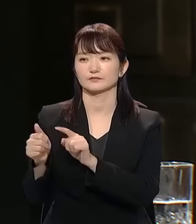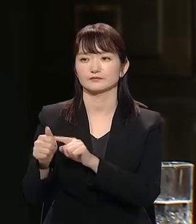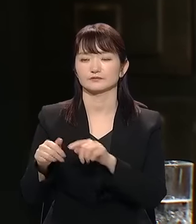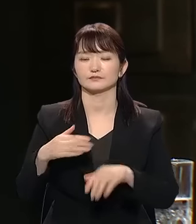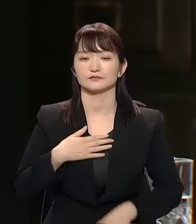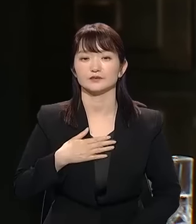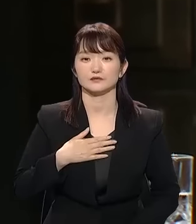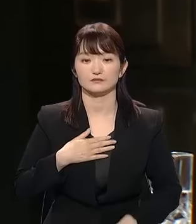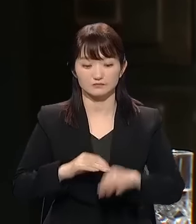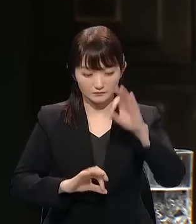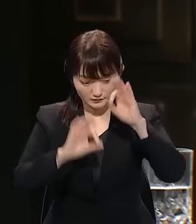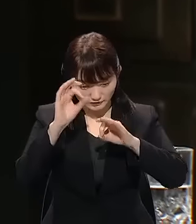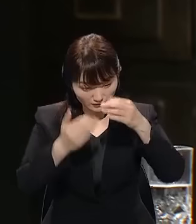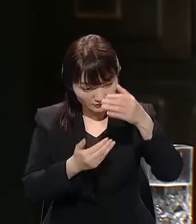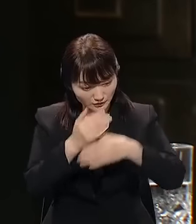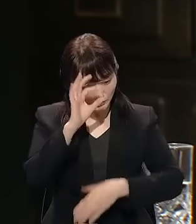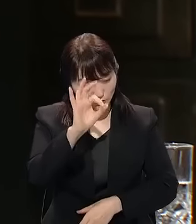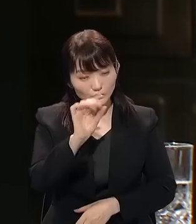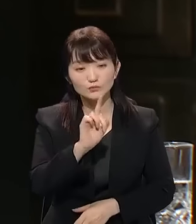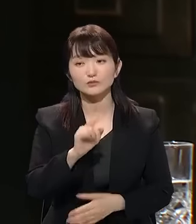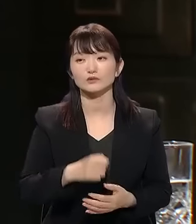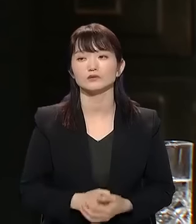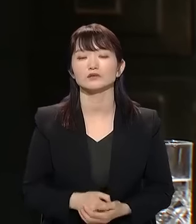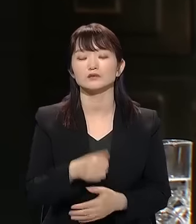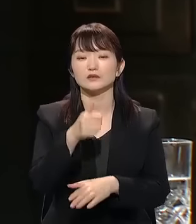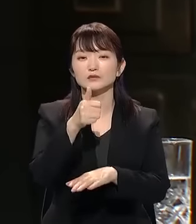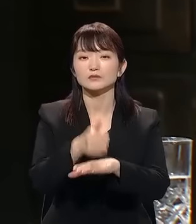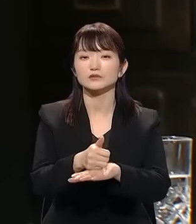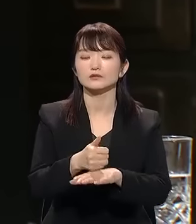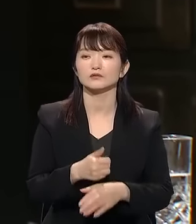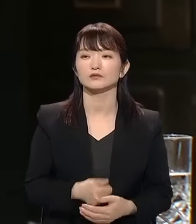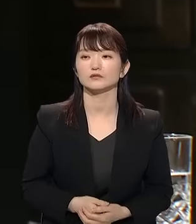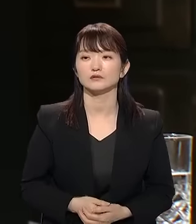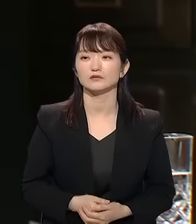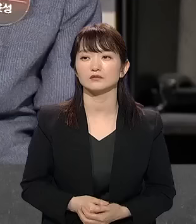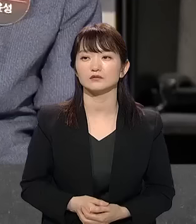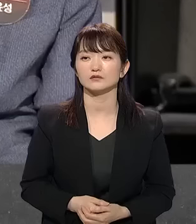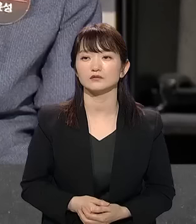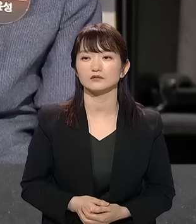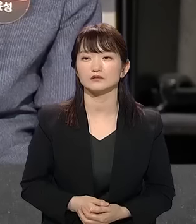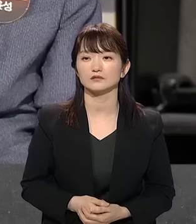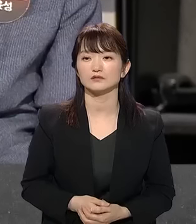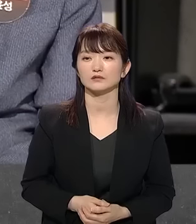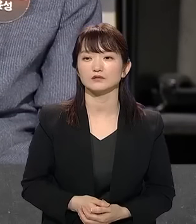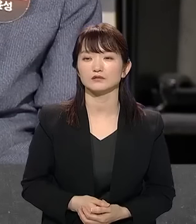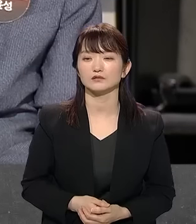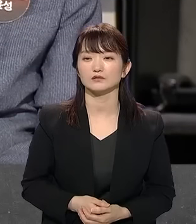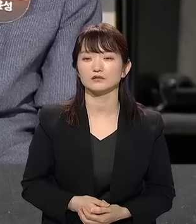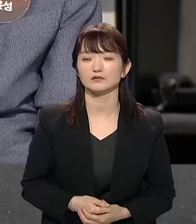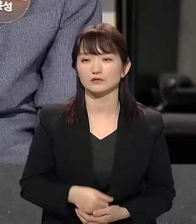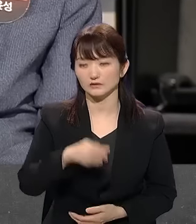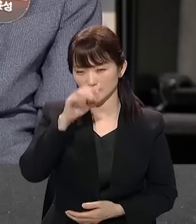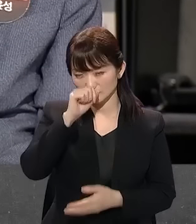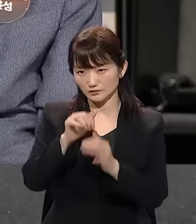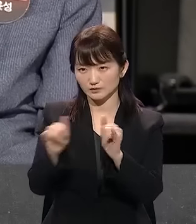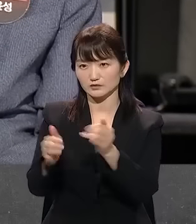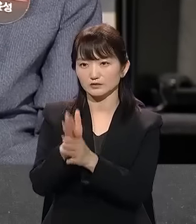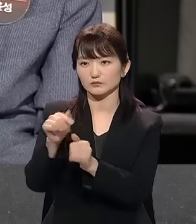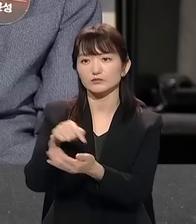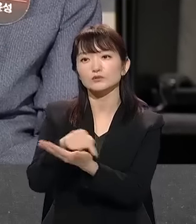사건을 보면서 어떤 생각이 들었냐면 결국 설한 시민들의 손에다 이런 식의 처분은